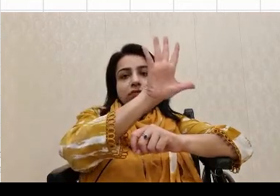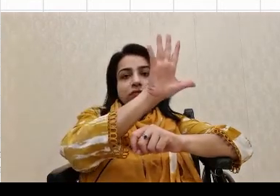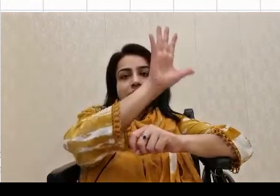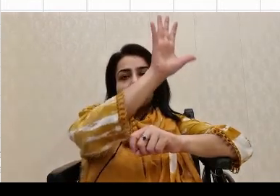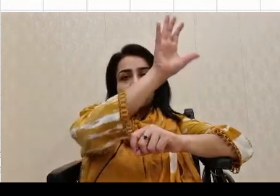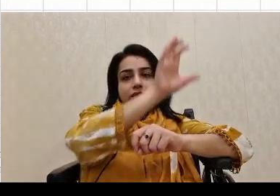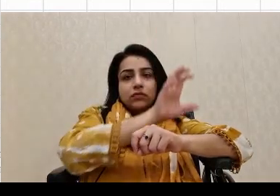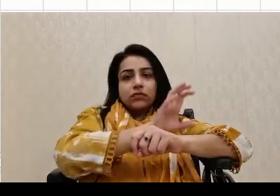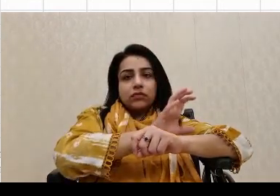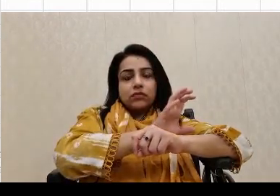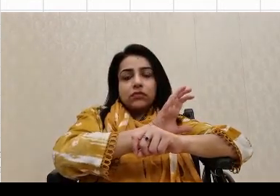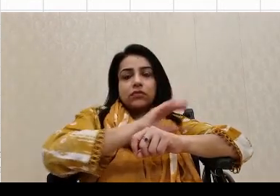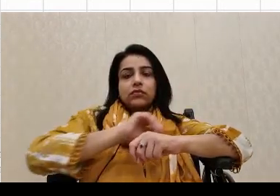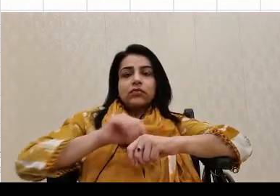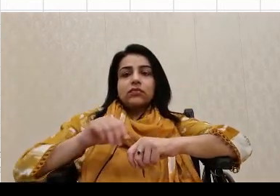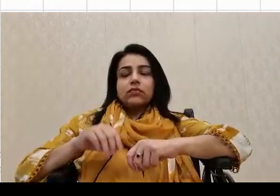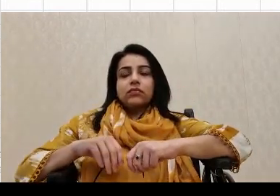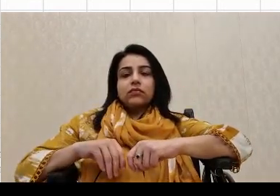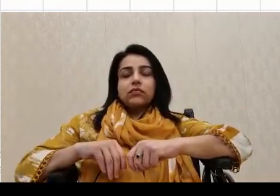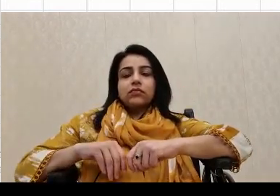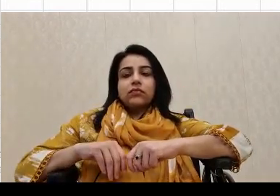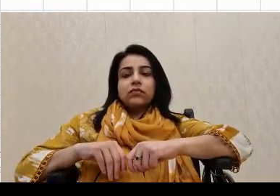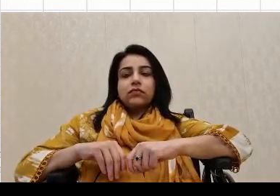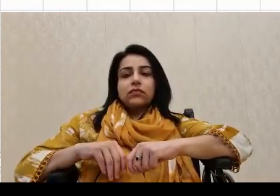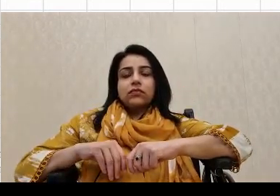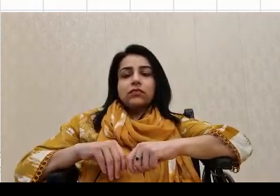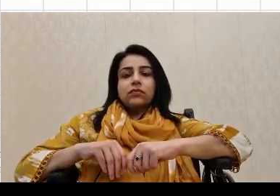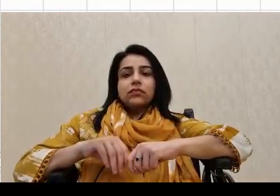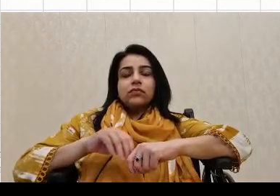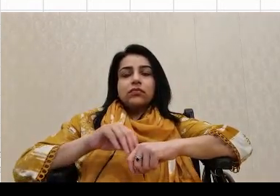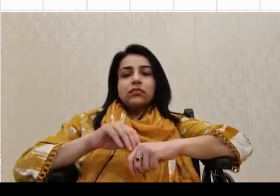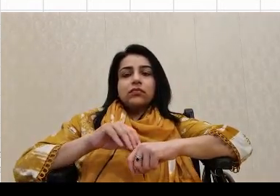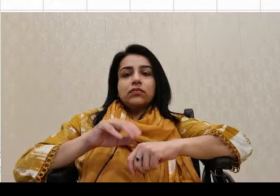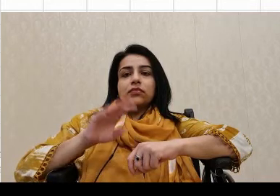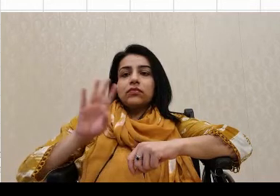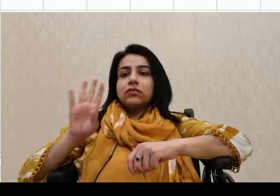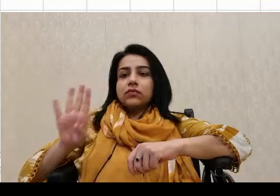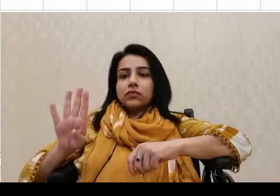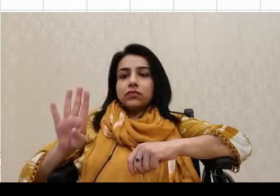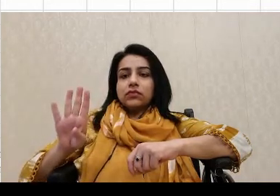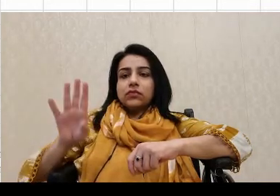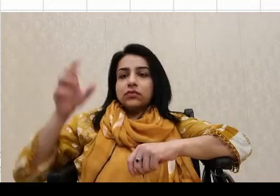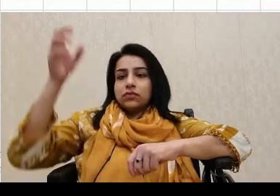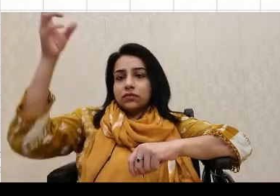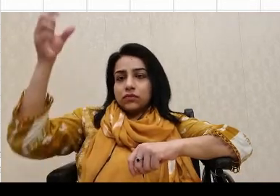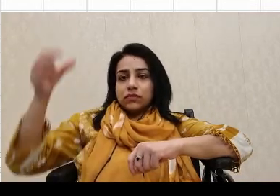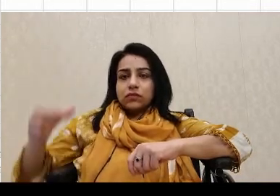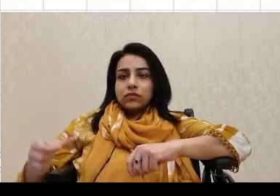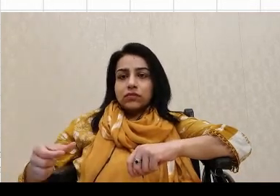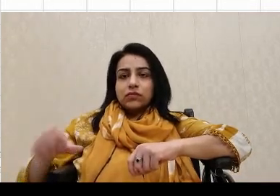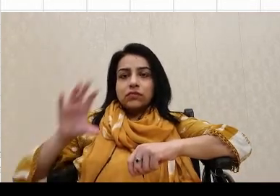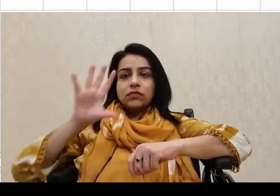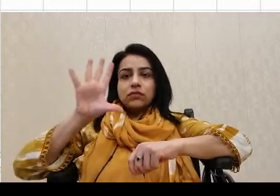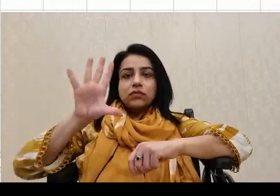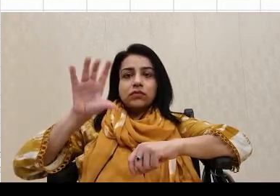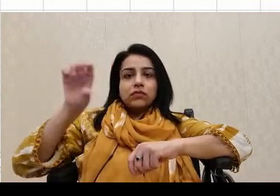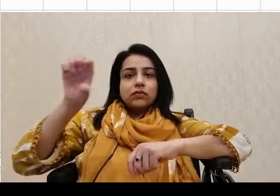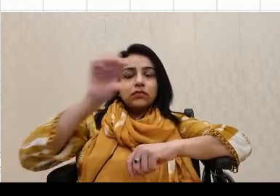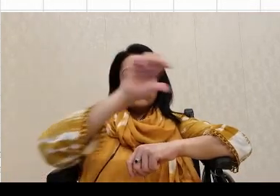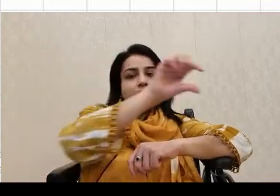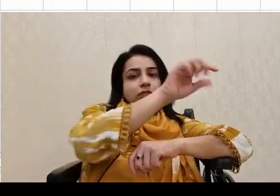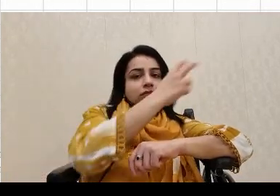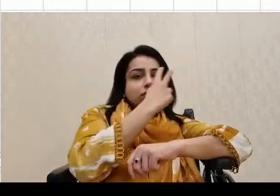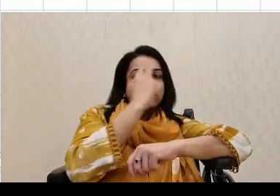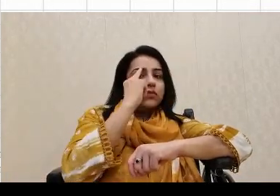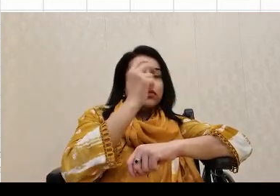सी, डी, ई ये 5वीं है। यहाँ पे लेट फॉर एग्जांपल हमने कहा कि चौथी रो